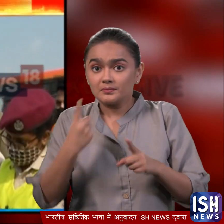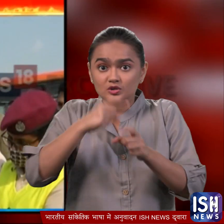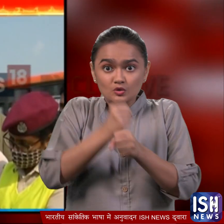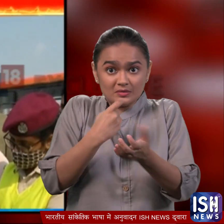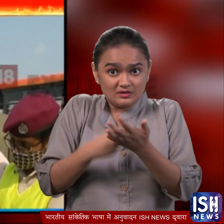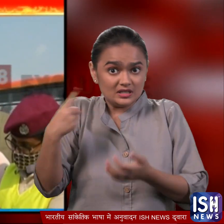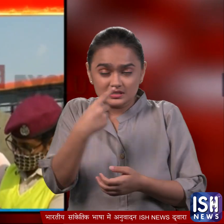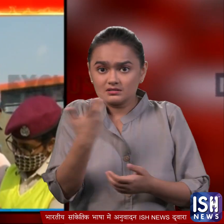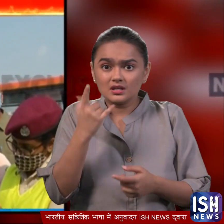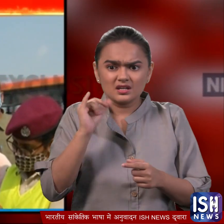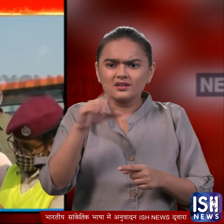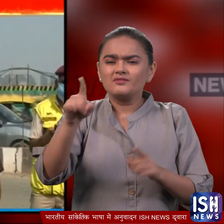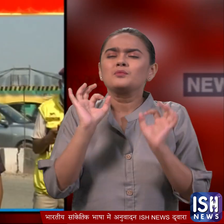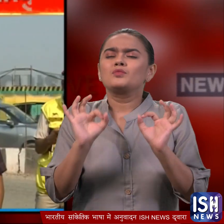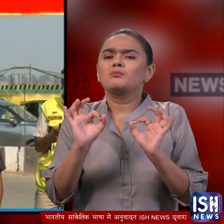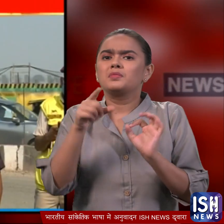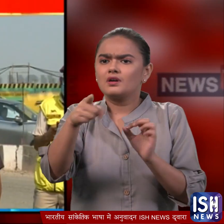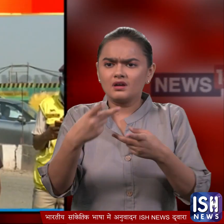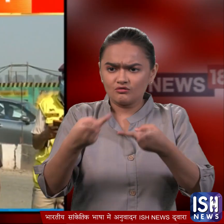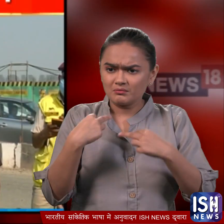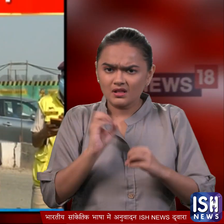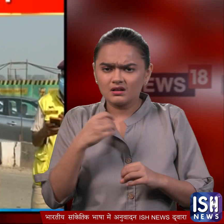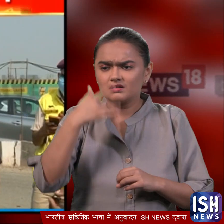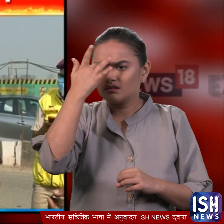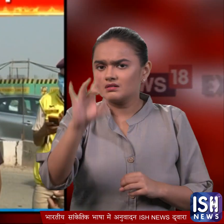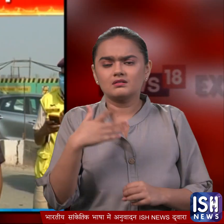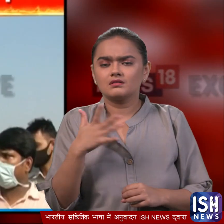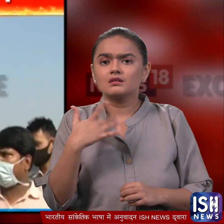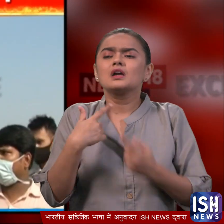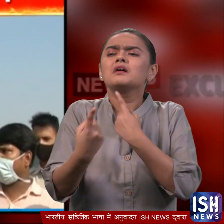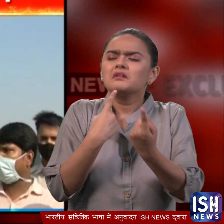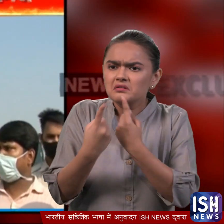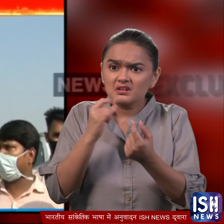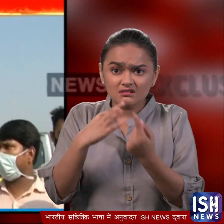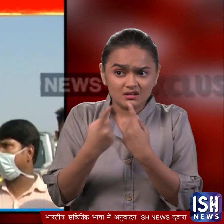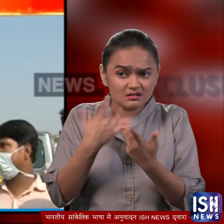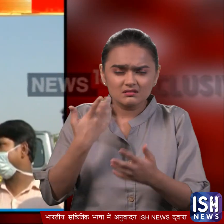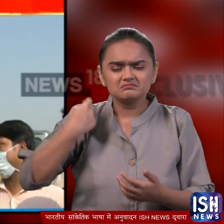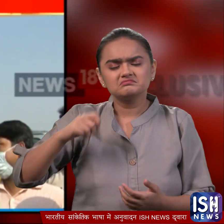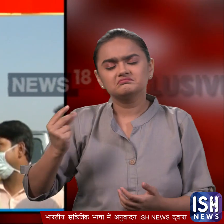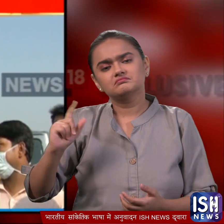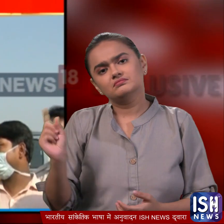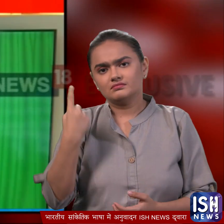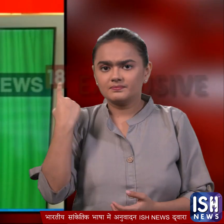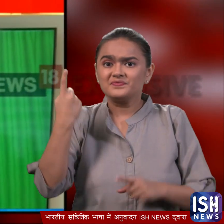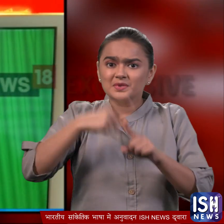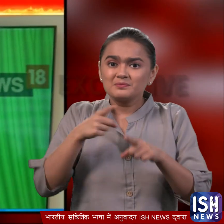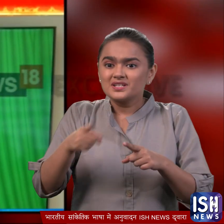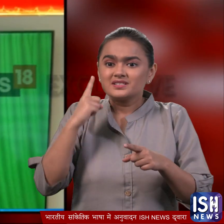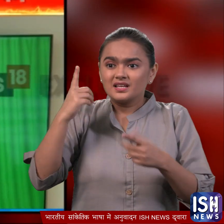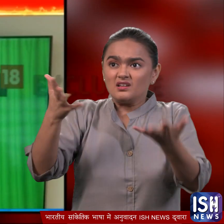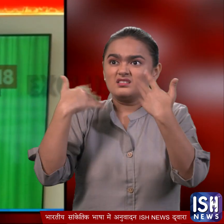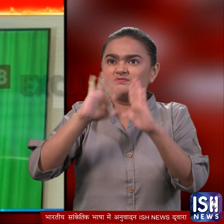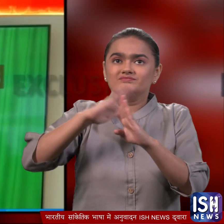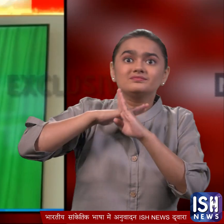होगा। गोपाल राय ने यह भी साफ कर दिया कि सीधी तरह से नहीं मानने वालों को बख्शा नहीं जाएगा। तो समझाने से नहीं समझेंगे उनके खिलाफ सख्त कार्रवाई करेंगे। एंटी